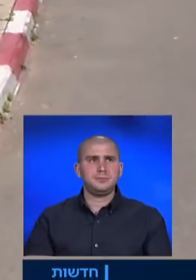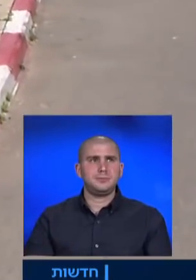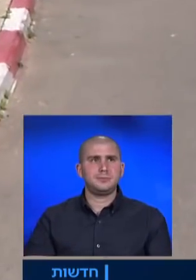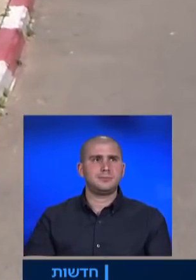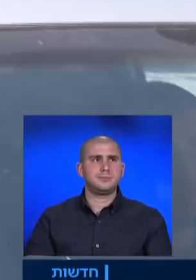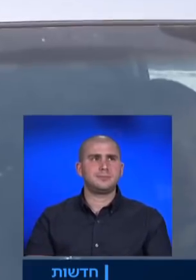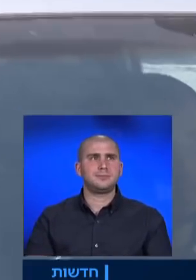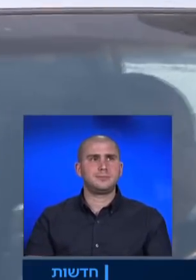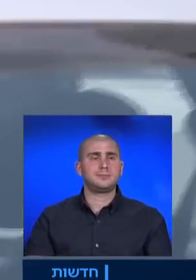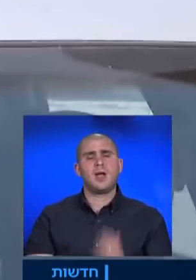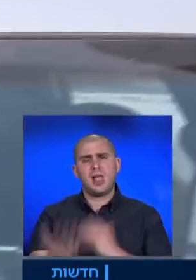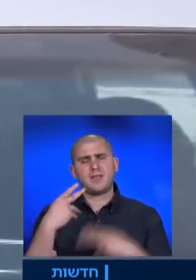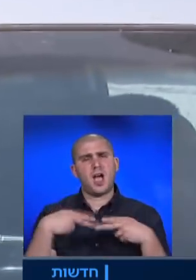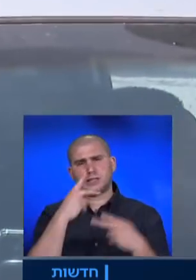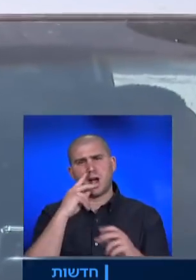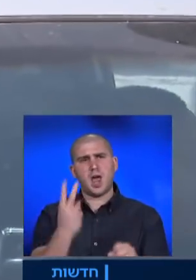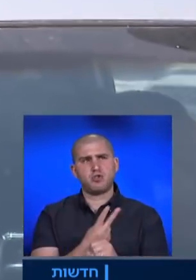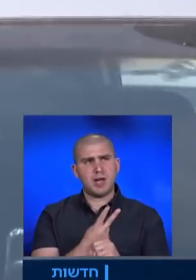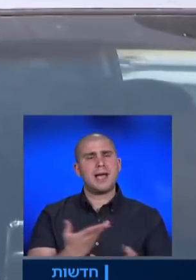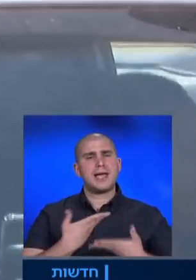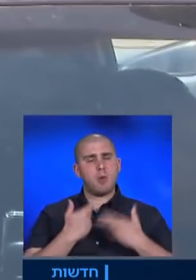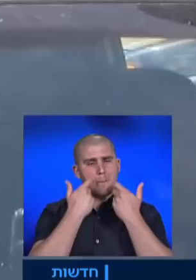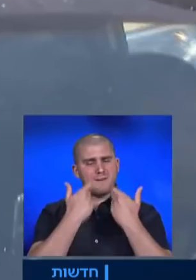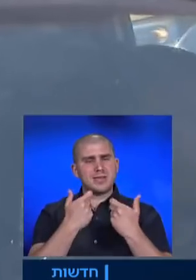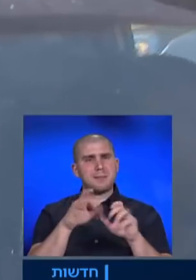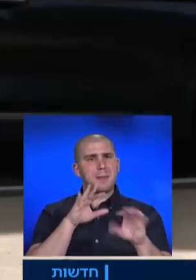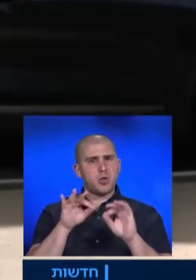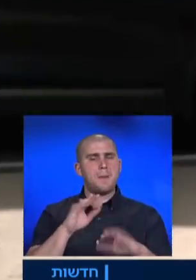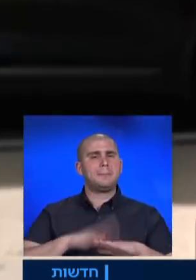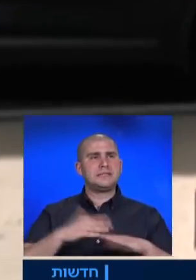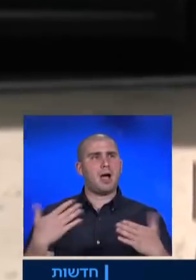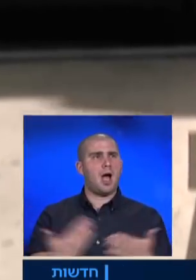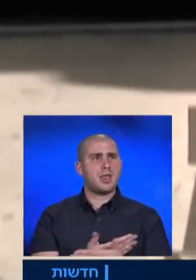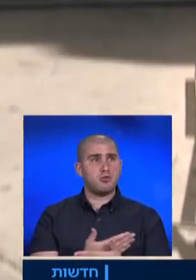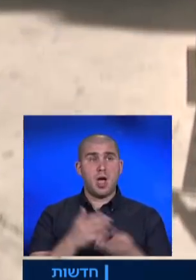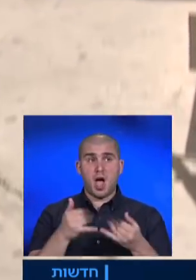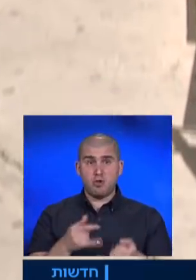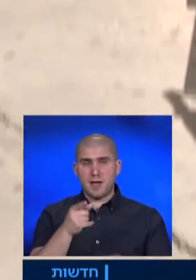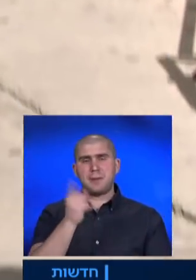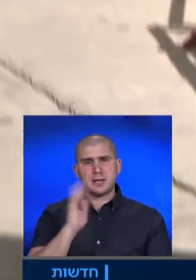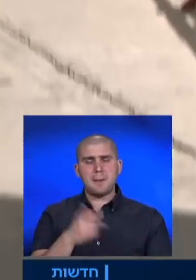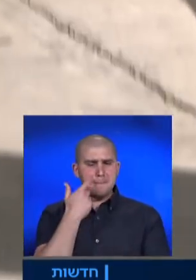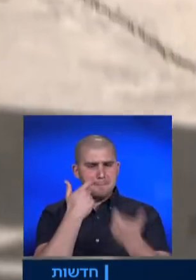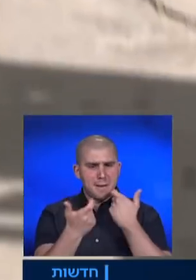לקראת החזרה לשגרה קיבלו המאבטחים בקניונים משימה חדשה. מעכשיו הם גם מאבטחים מפני קורונה. הלקוח